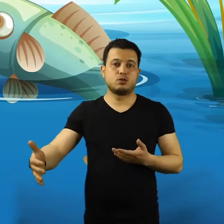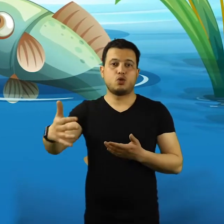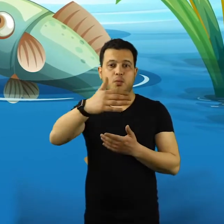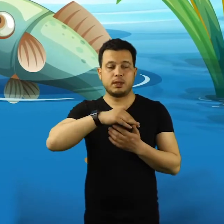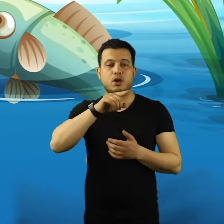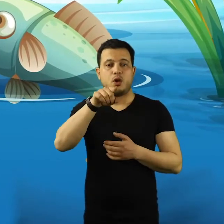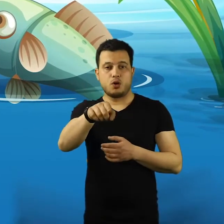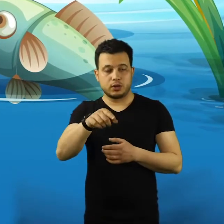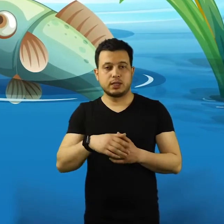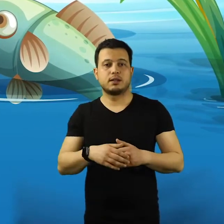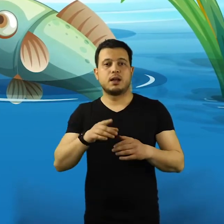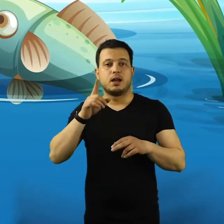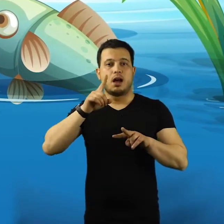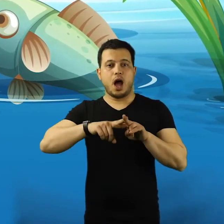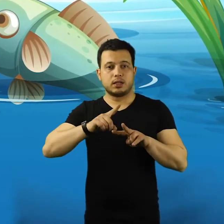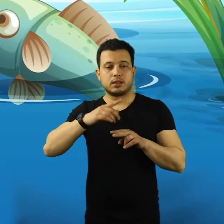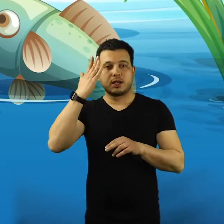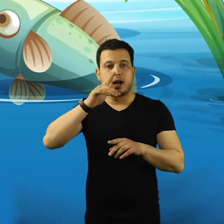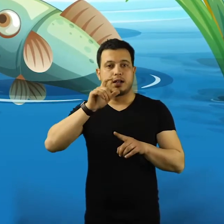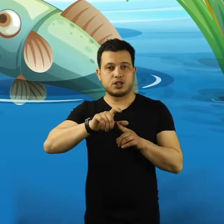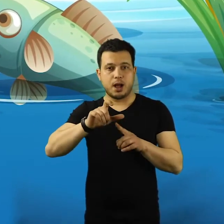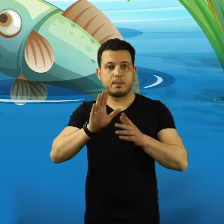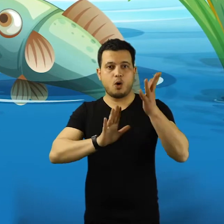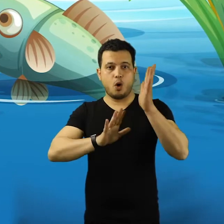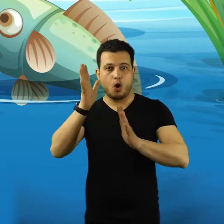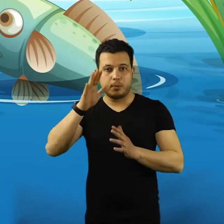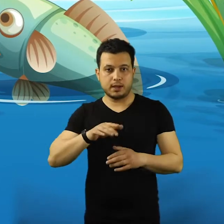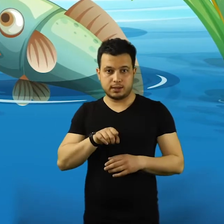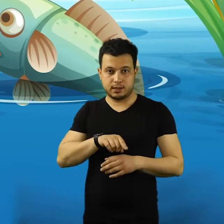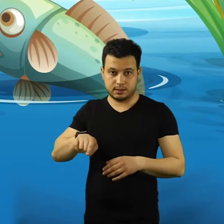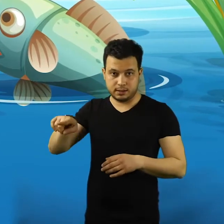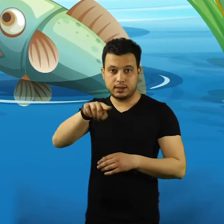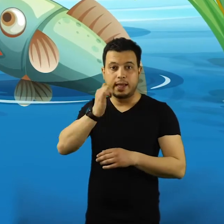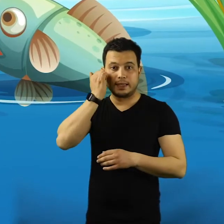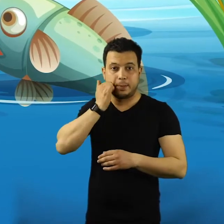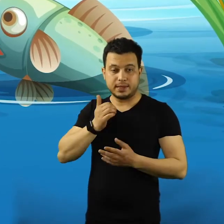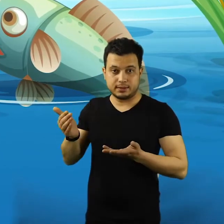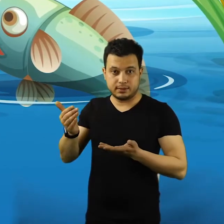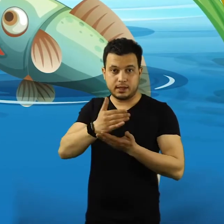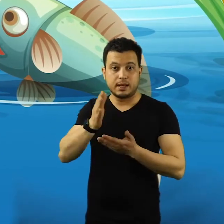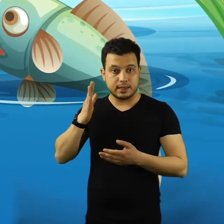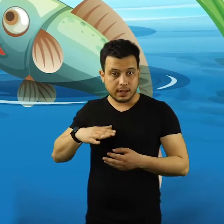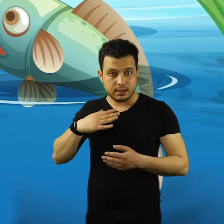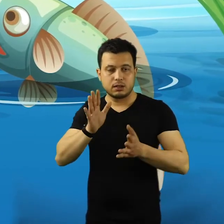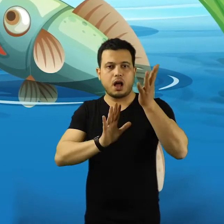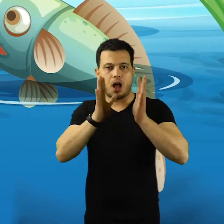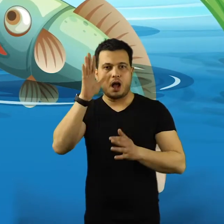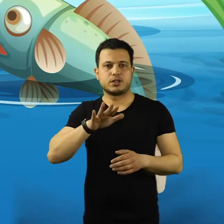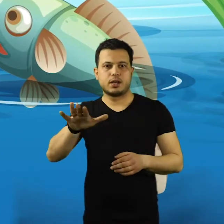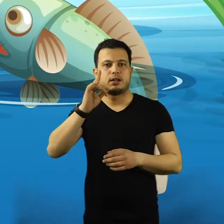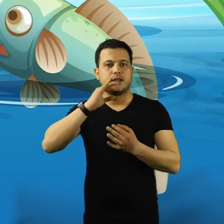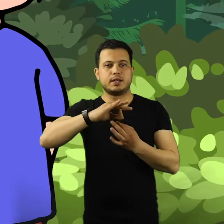Onları anıt karaçam ormanını temizletmeye ikna ederseniz Ağaçlar da insanları affedip